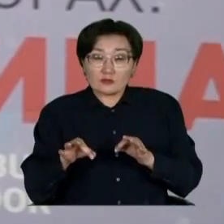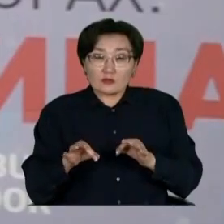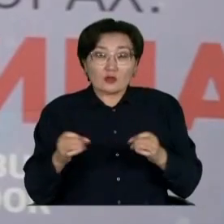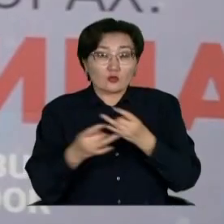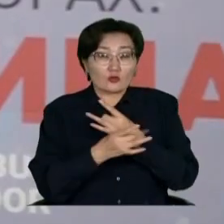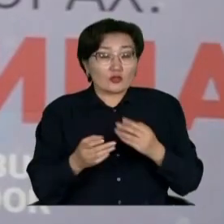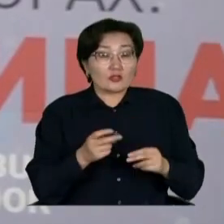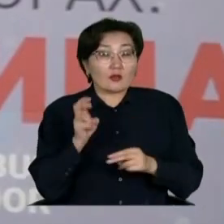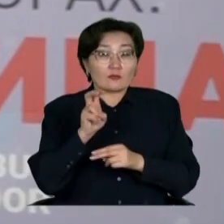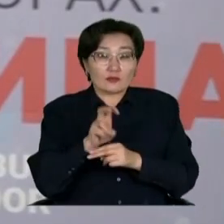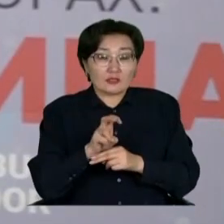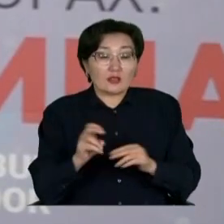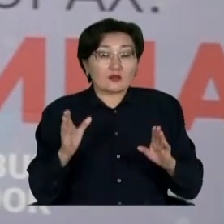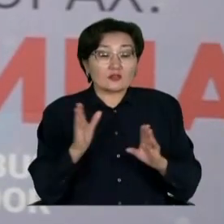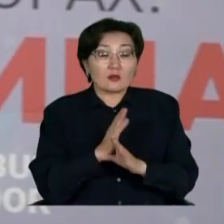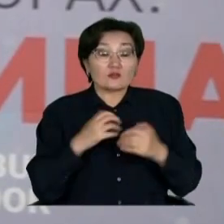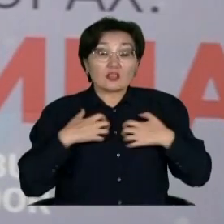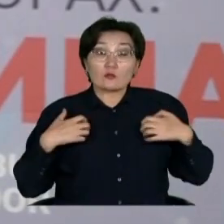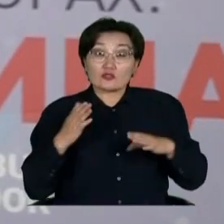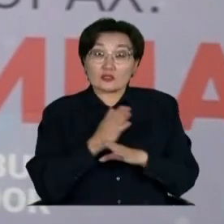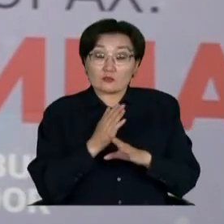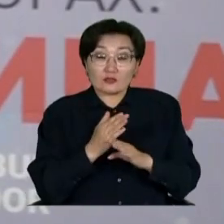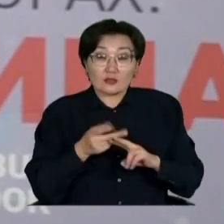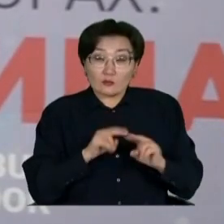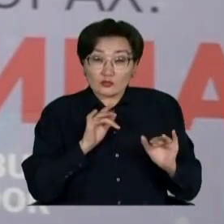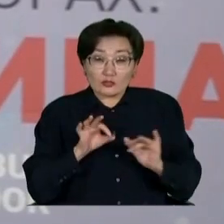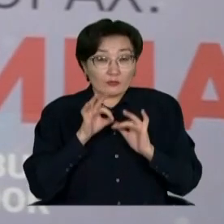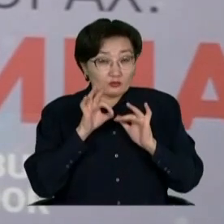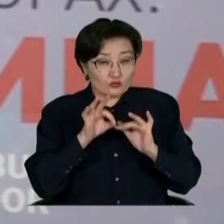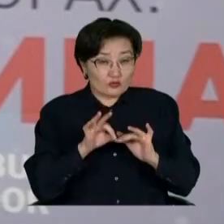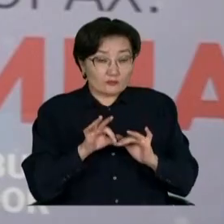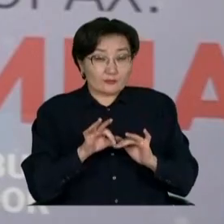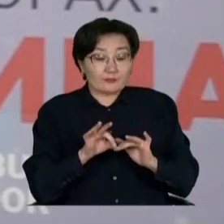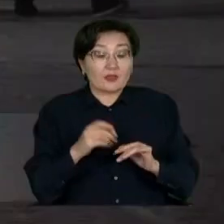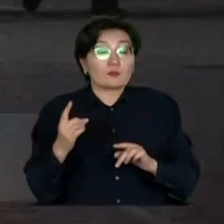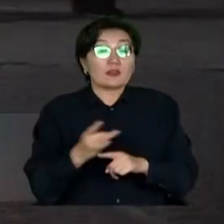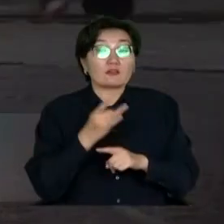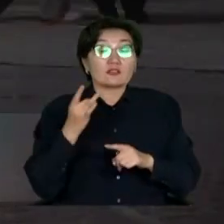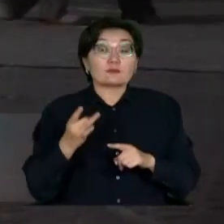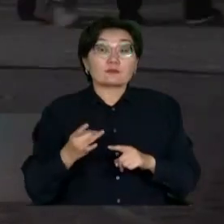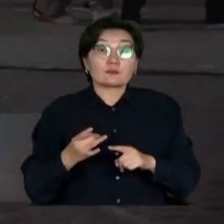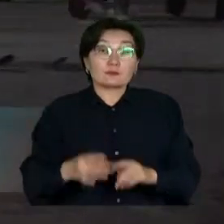уже на протяжении 2 лет. Именно данное мероприятие проходит впервые.